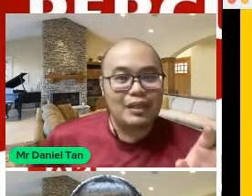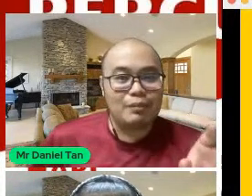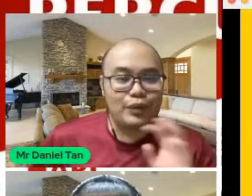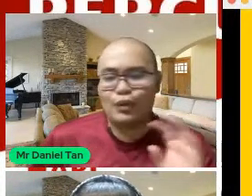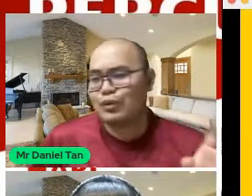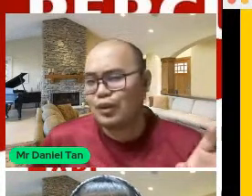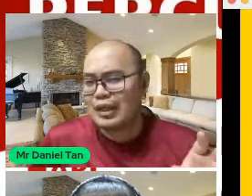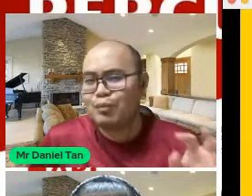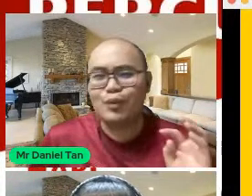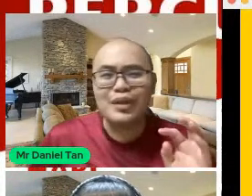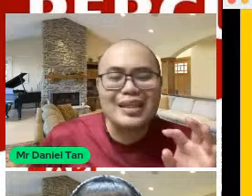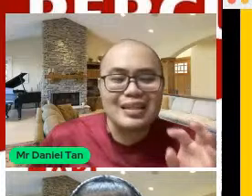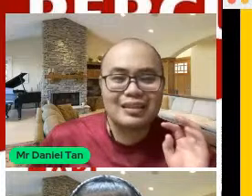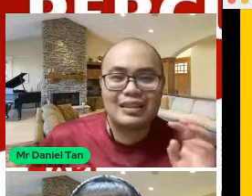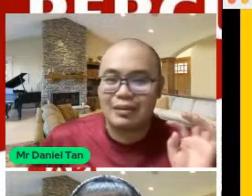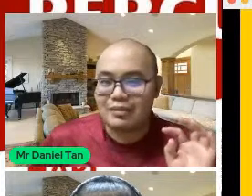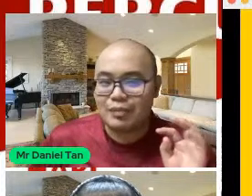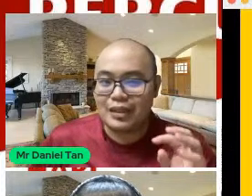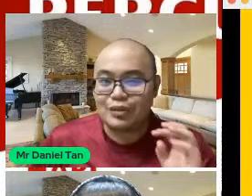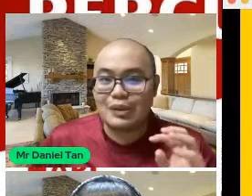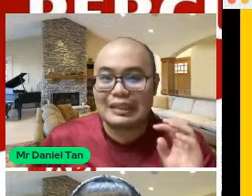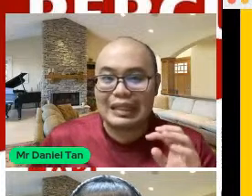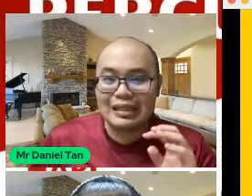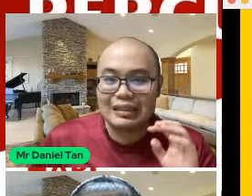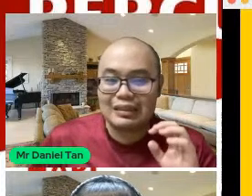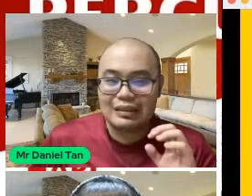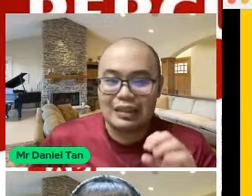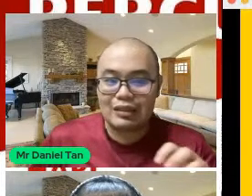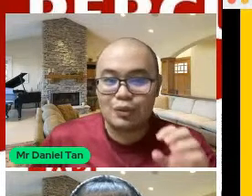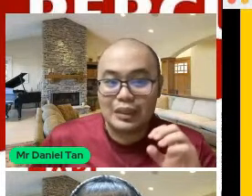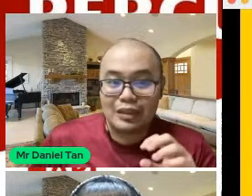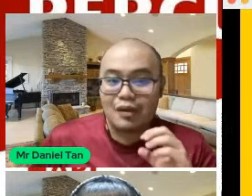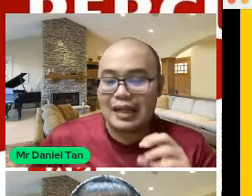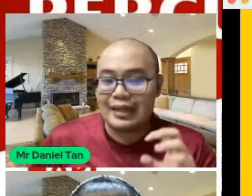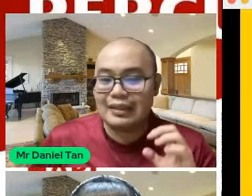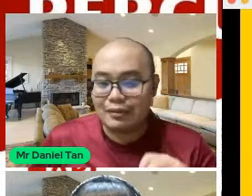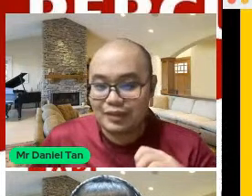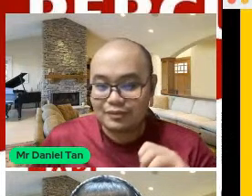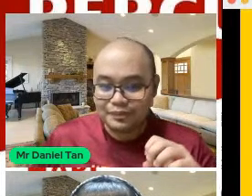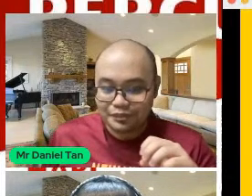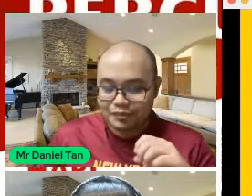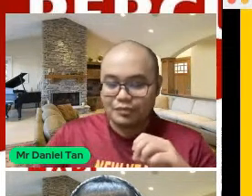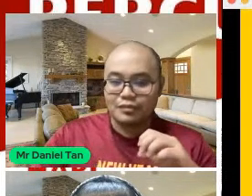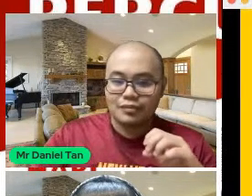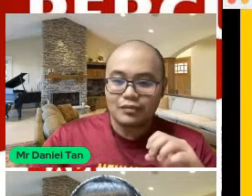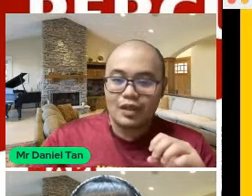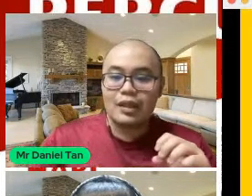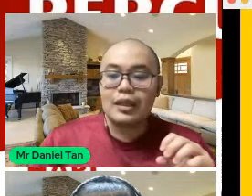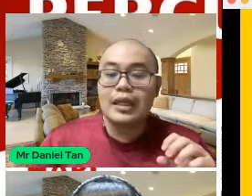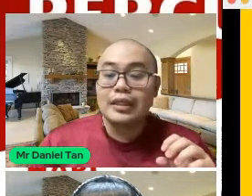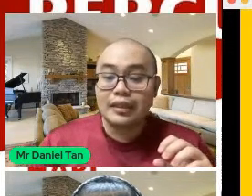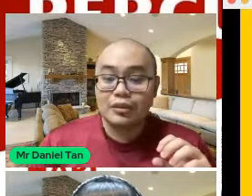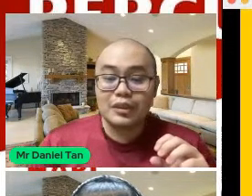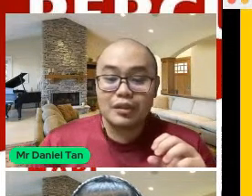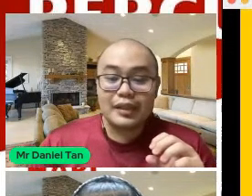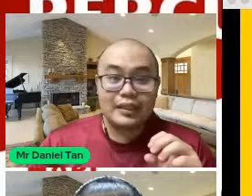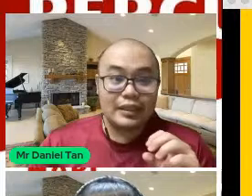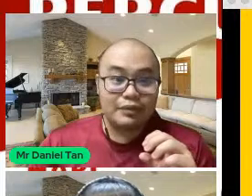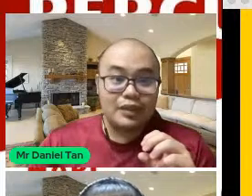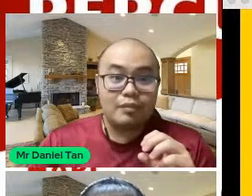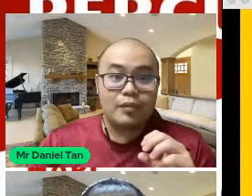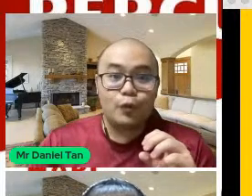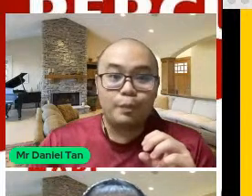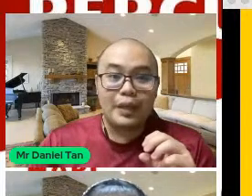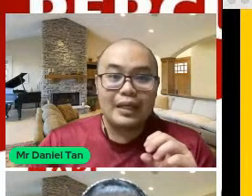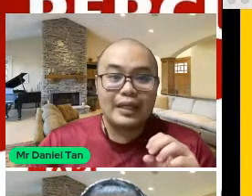terdapat penonton yang mungkin tidak begitu kenal Datuk di call-an diri Nduk